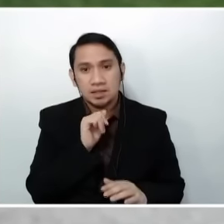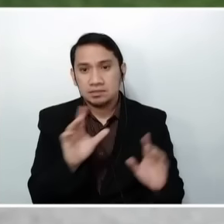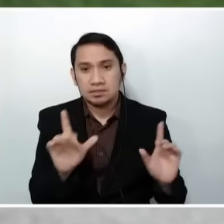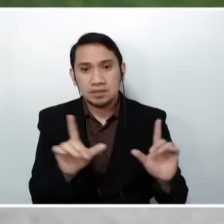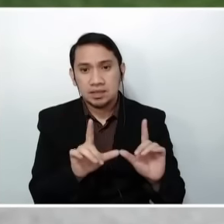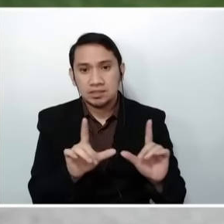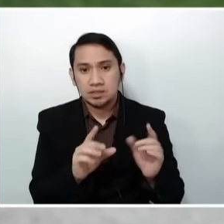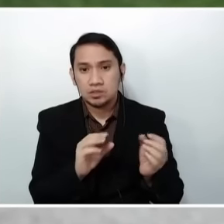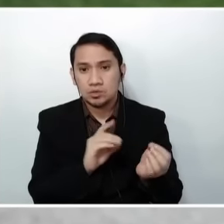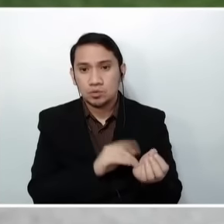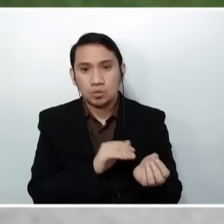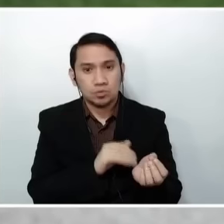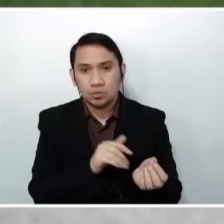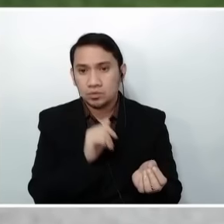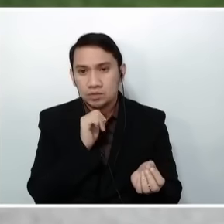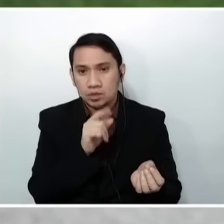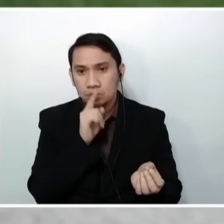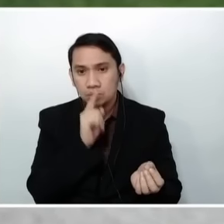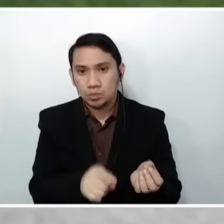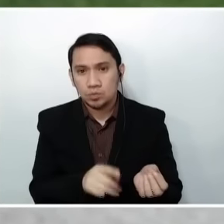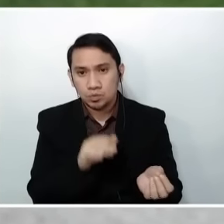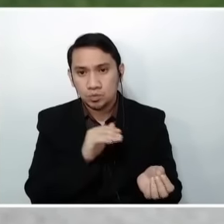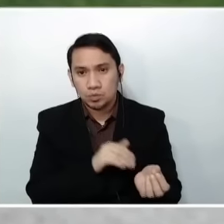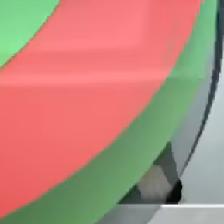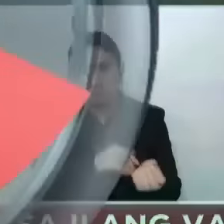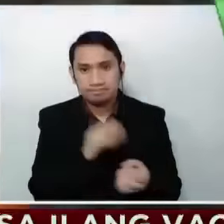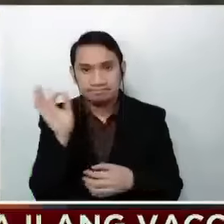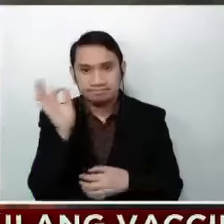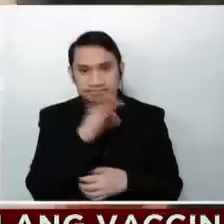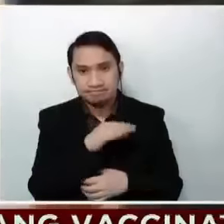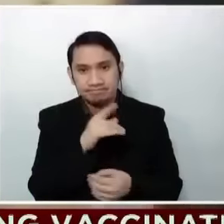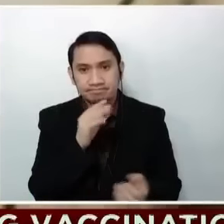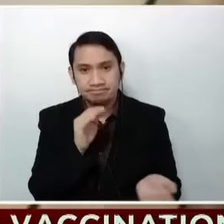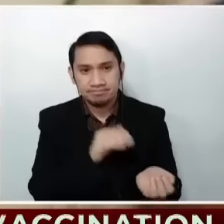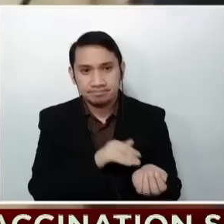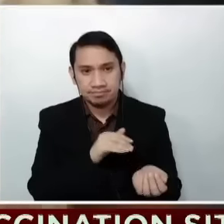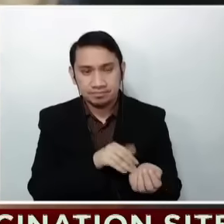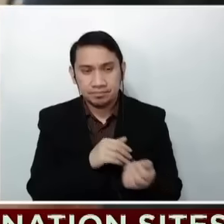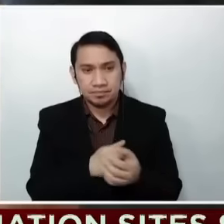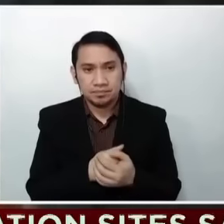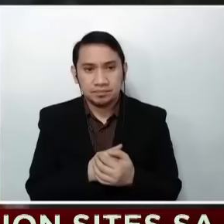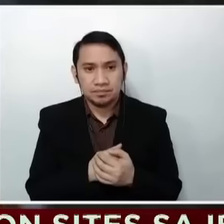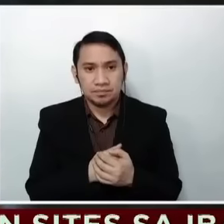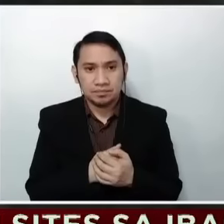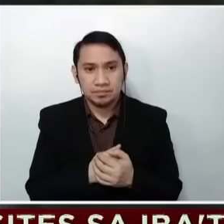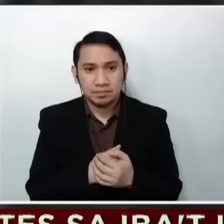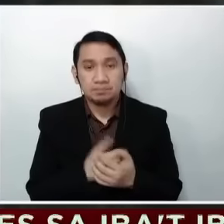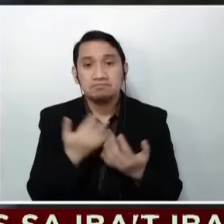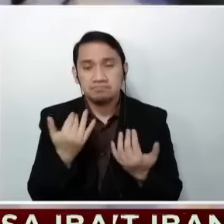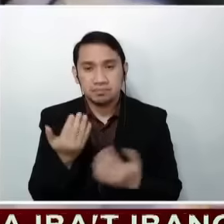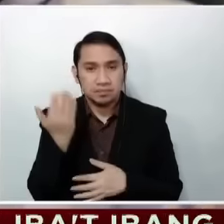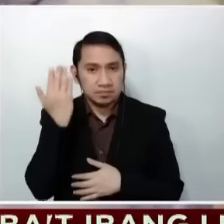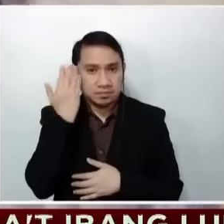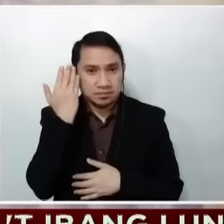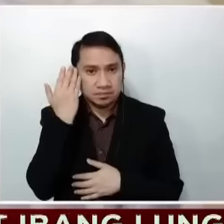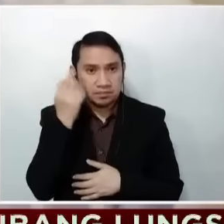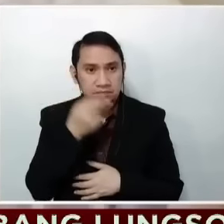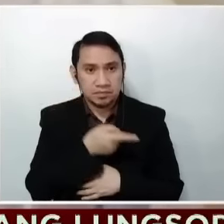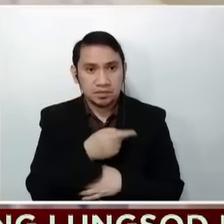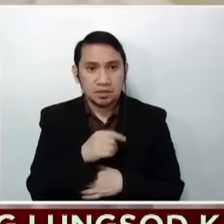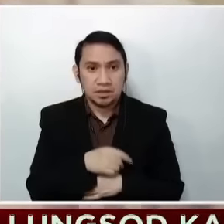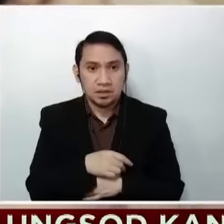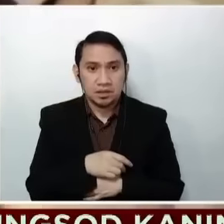doktor. Nagpapatrol, Nico Bawa. Bakit po, doktor, ang pakilala niyo? Nagpanggap na pasyente ang isang